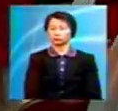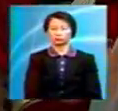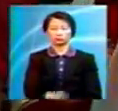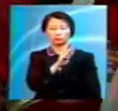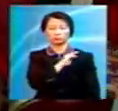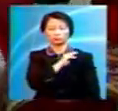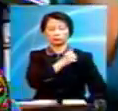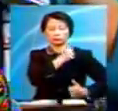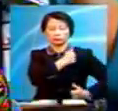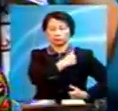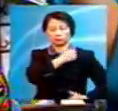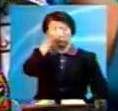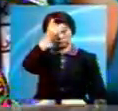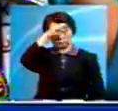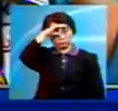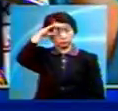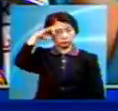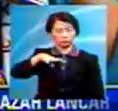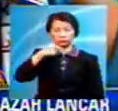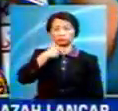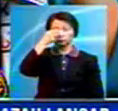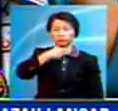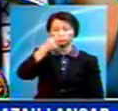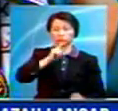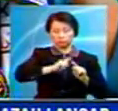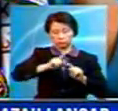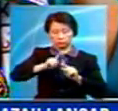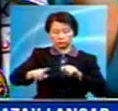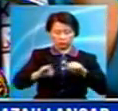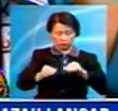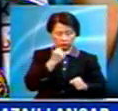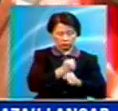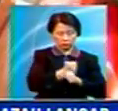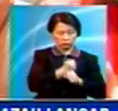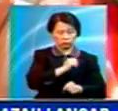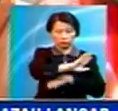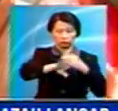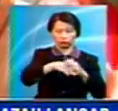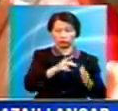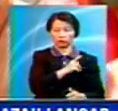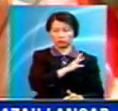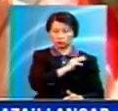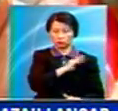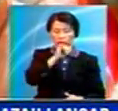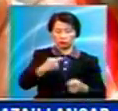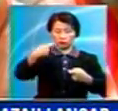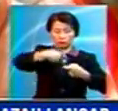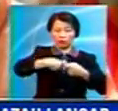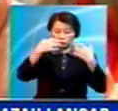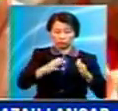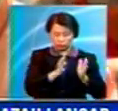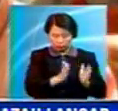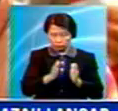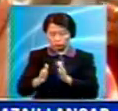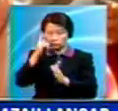Menteri Pertahanan Datuk Sri Shamuddin Tun Hussein berkata pelbagai gerak kerja bersama kesemua kementerian yang berkaitan sudah